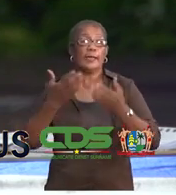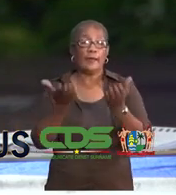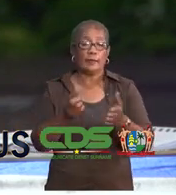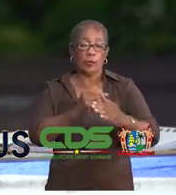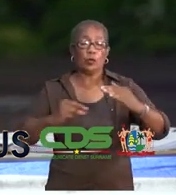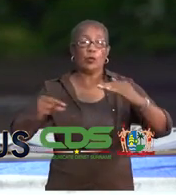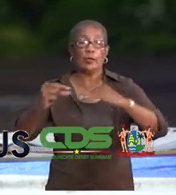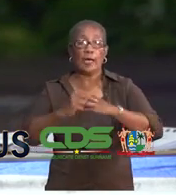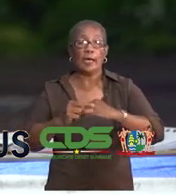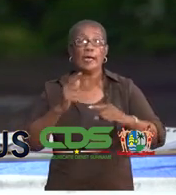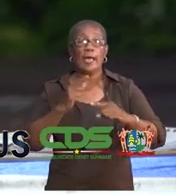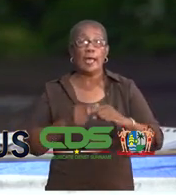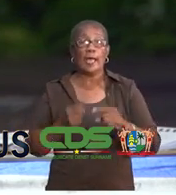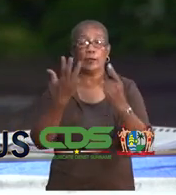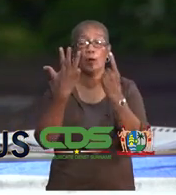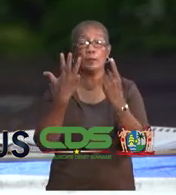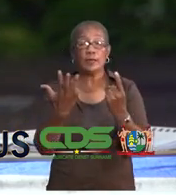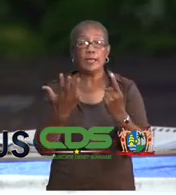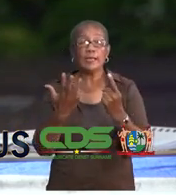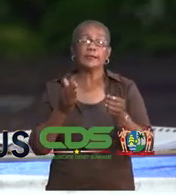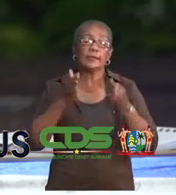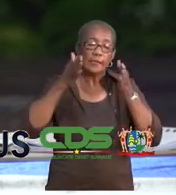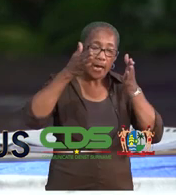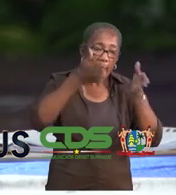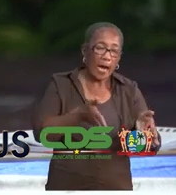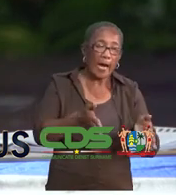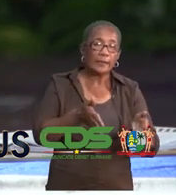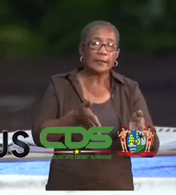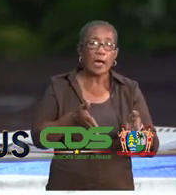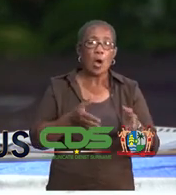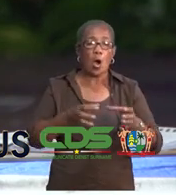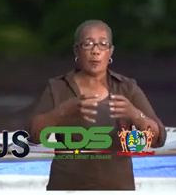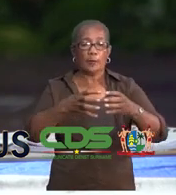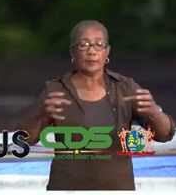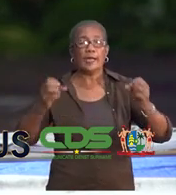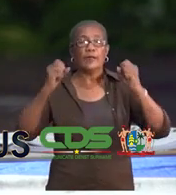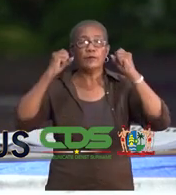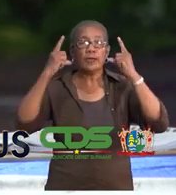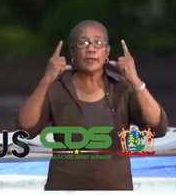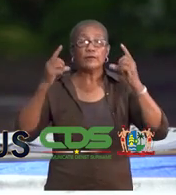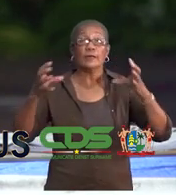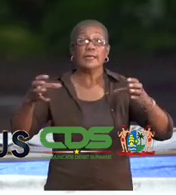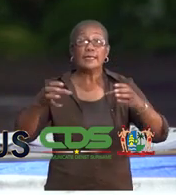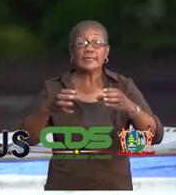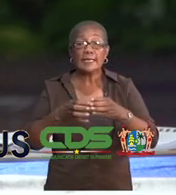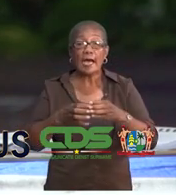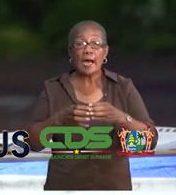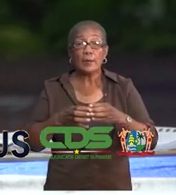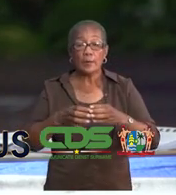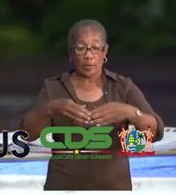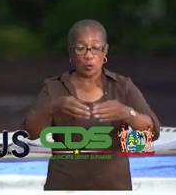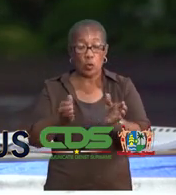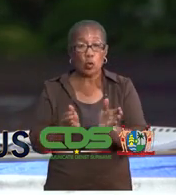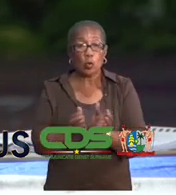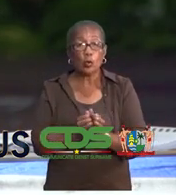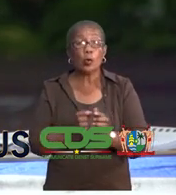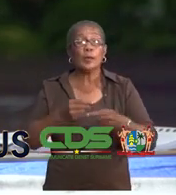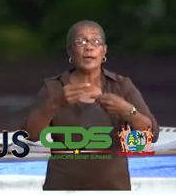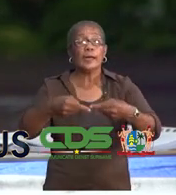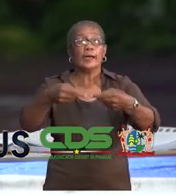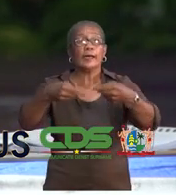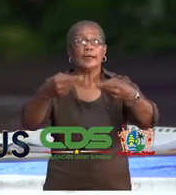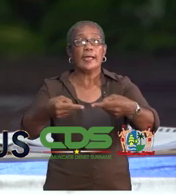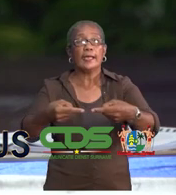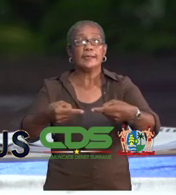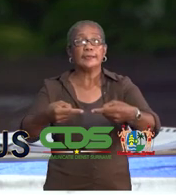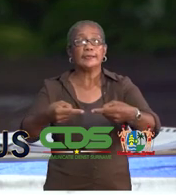Guyana. En op 19 is de aandacht voornamelijk op het bedrijfsleven. En u weet, samen met deze delegatie reist een